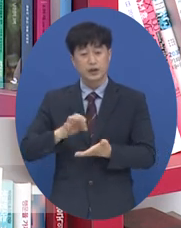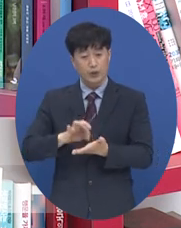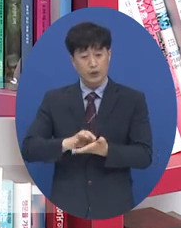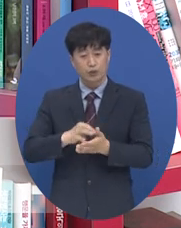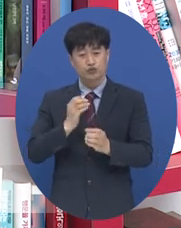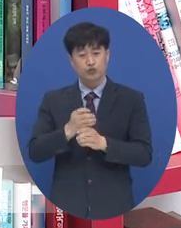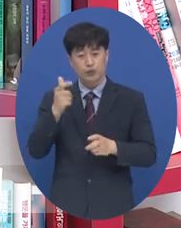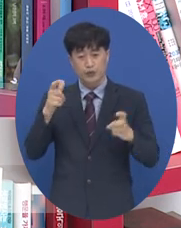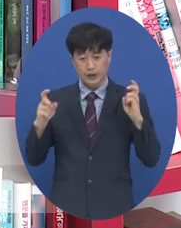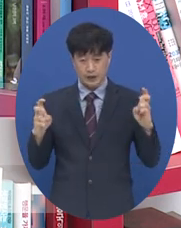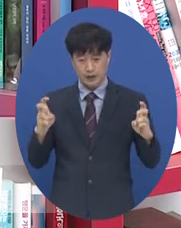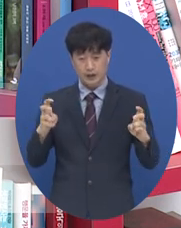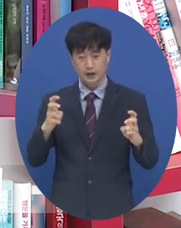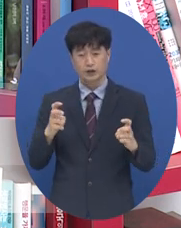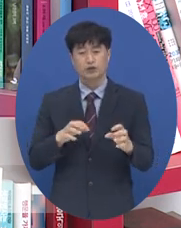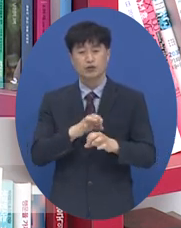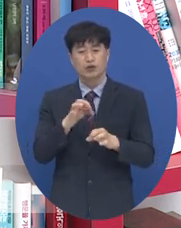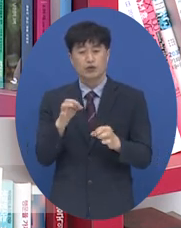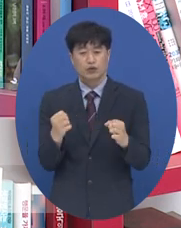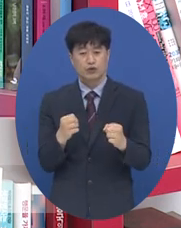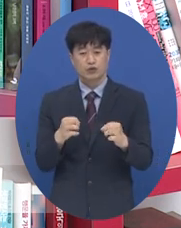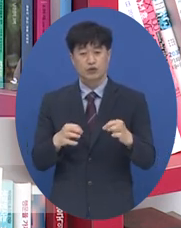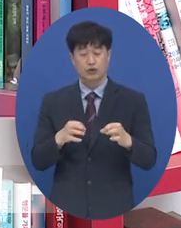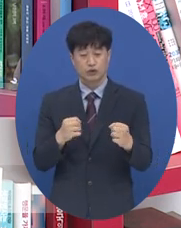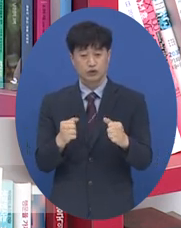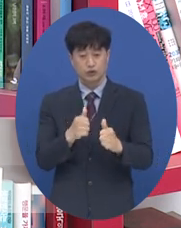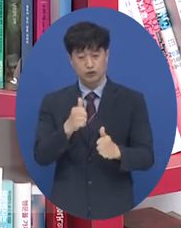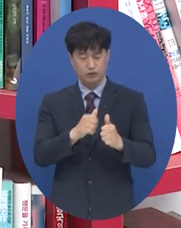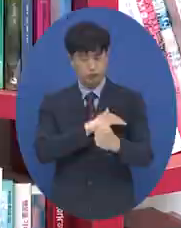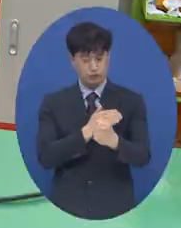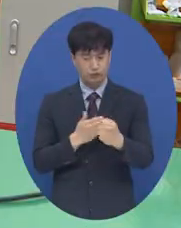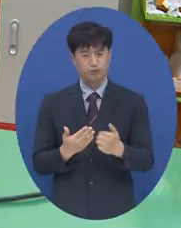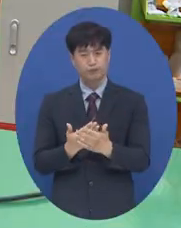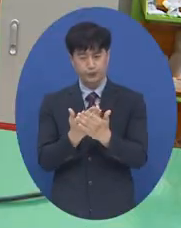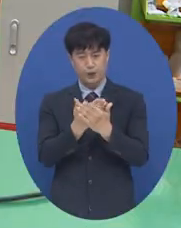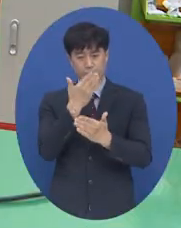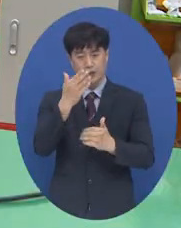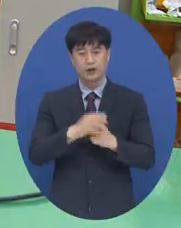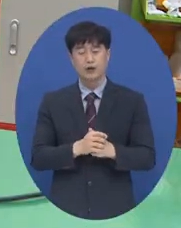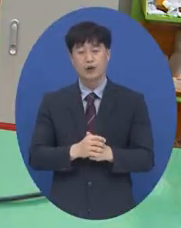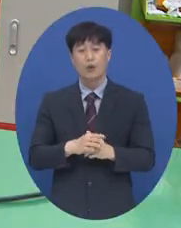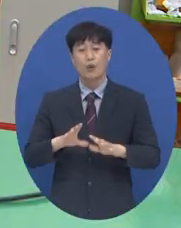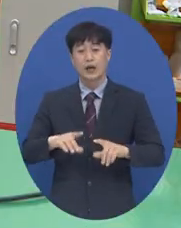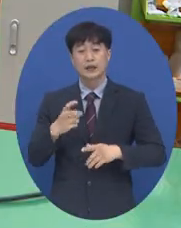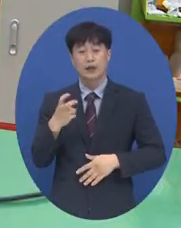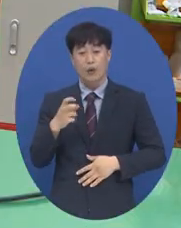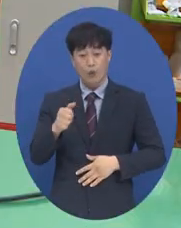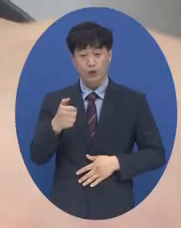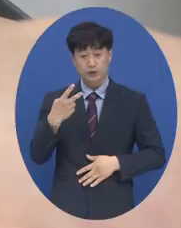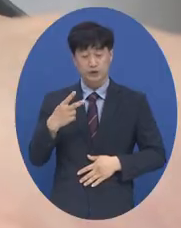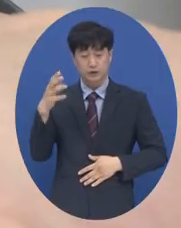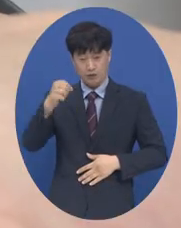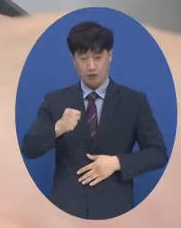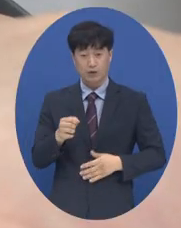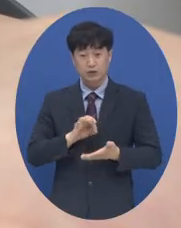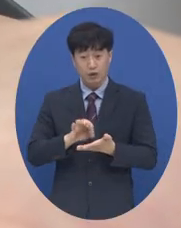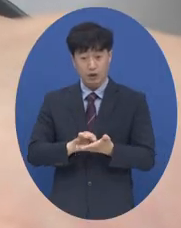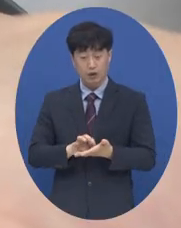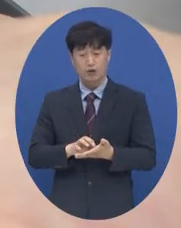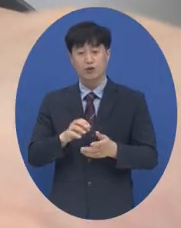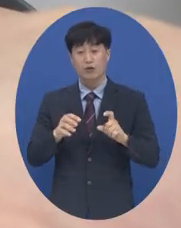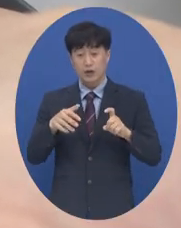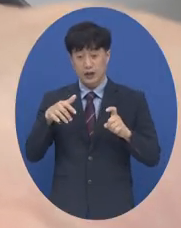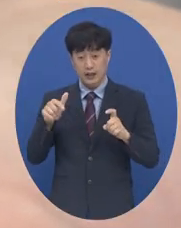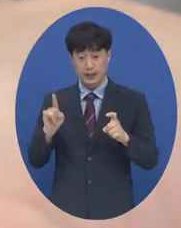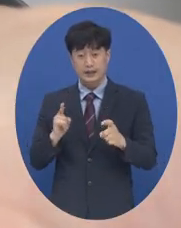이용하기 위해서 이제 중소기업의 기업 경쟁력을 제고해 주는 사업입니다. 돈은 올해 52억 원이 넘는 예산을 들여 10개의